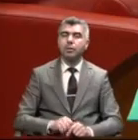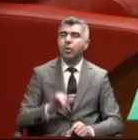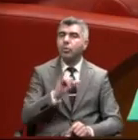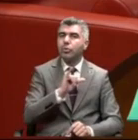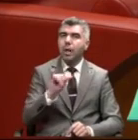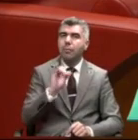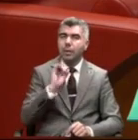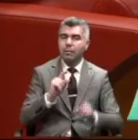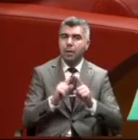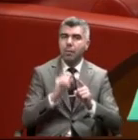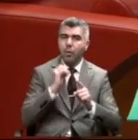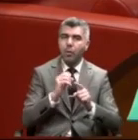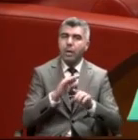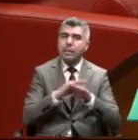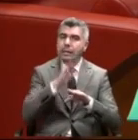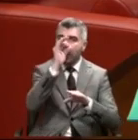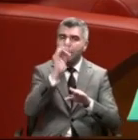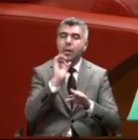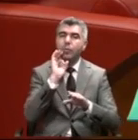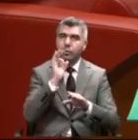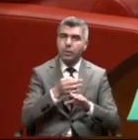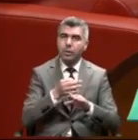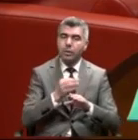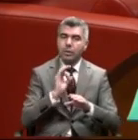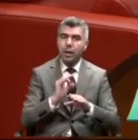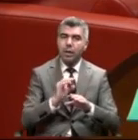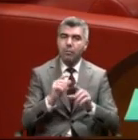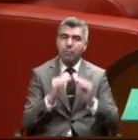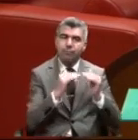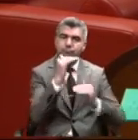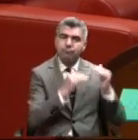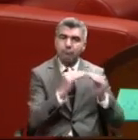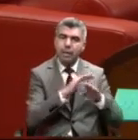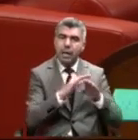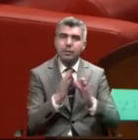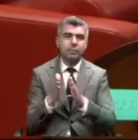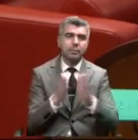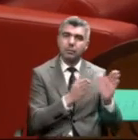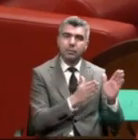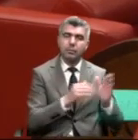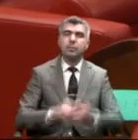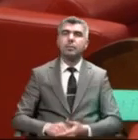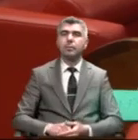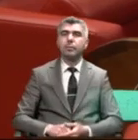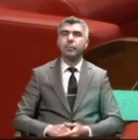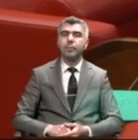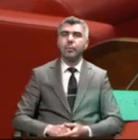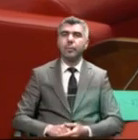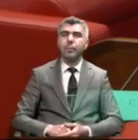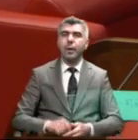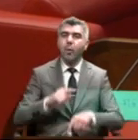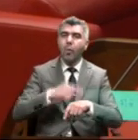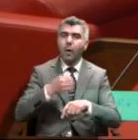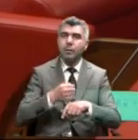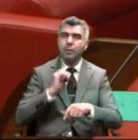يتحمل قراءه سياسيه ولا يتحمل المزايده السي اسيه وانتهى الوقت سيد